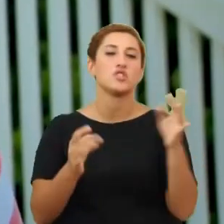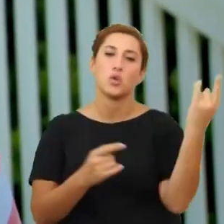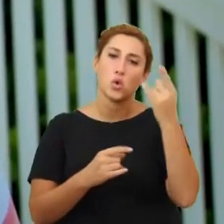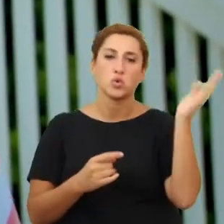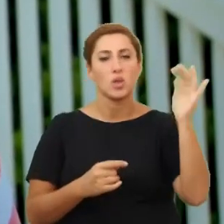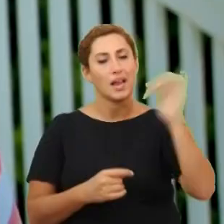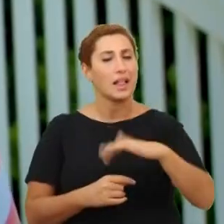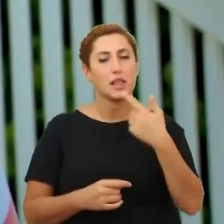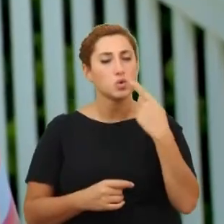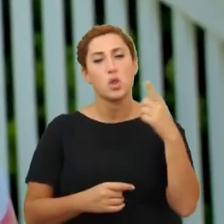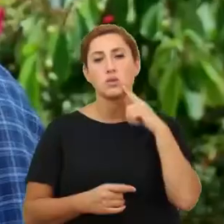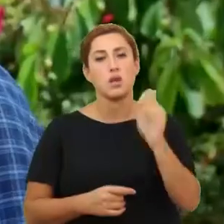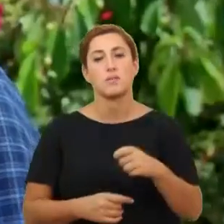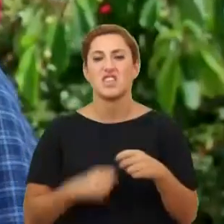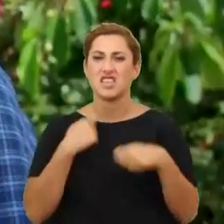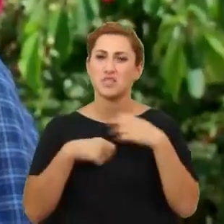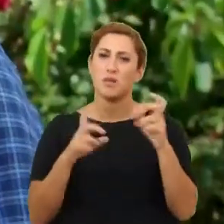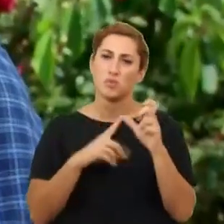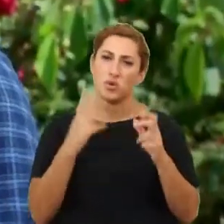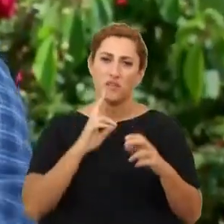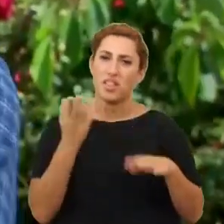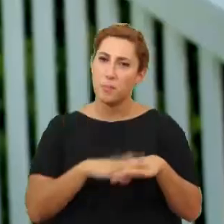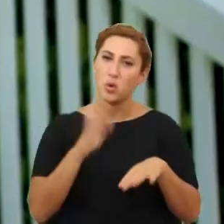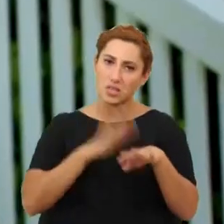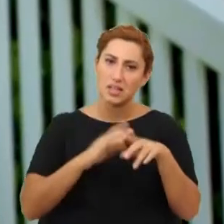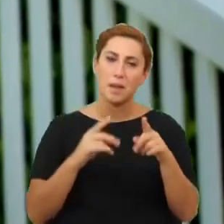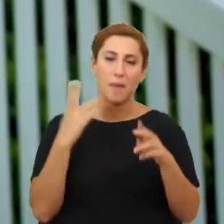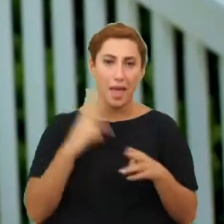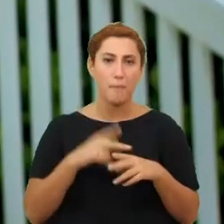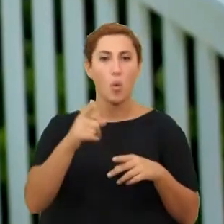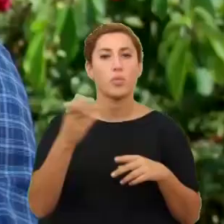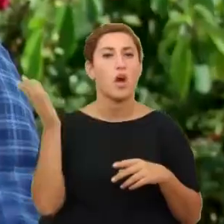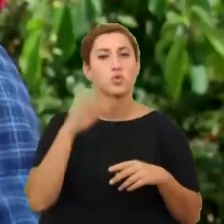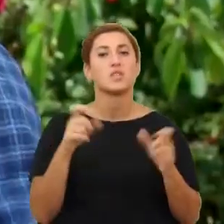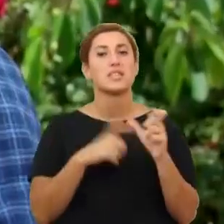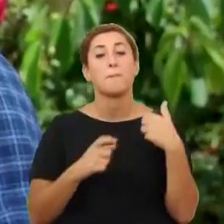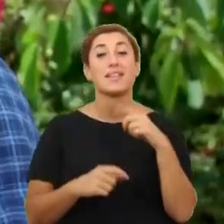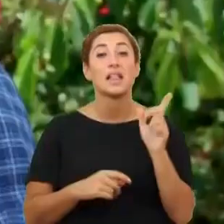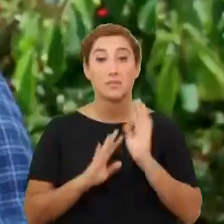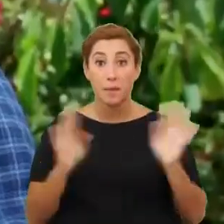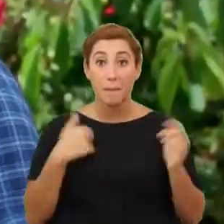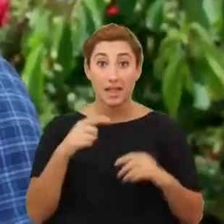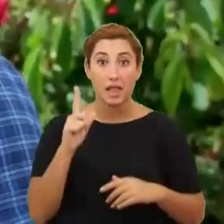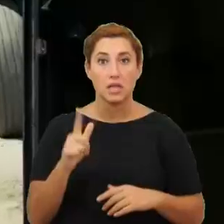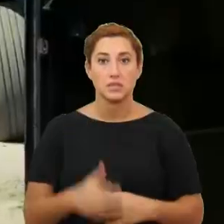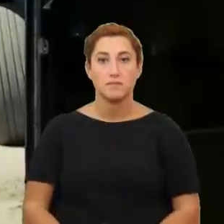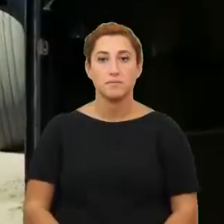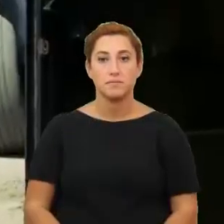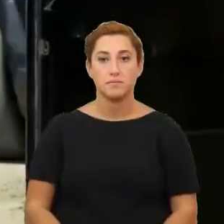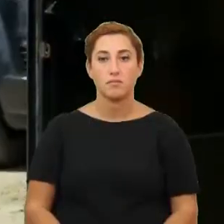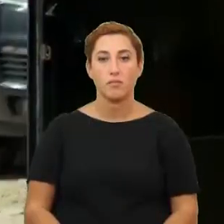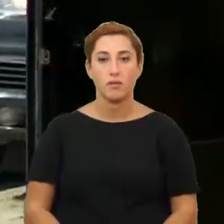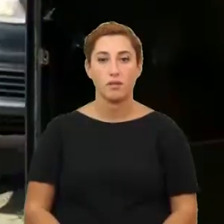biz geliriz, ne söyleyeceksen söylersin. Saçmalama Şükrü Efendi. Ne yapacaksan yap bir an önce. Ondan sonra da Sarp bana lazım, tamam mı? Bana lazım.